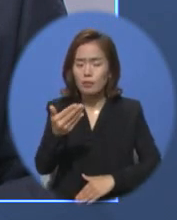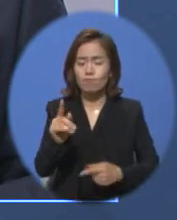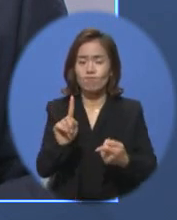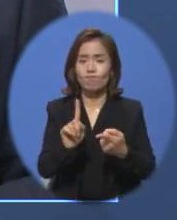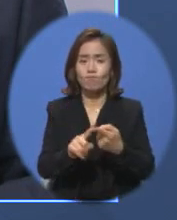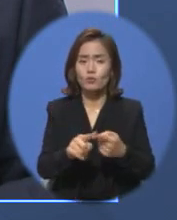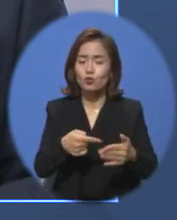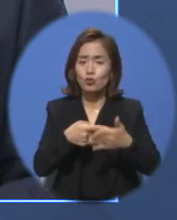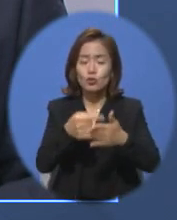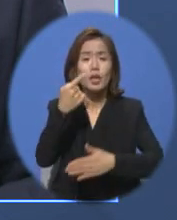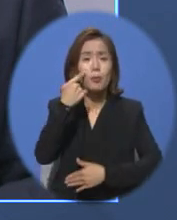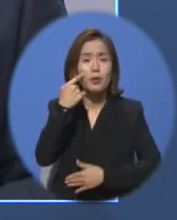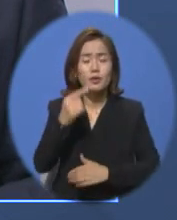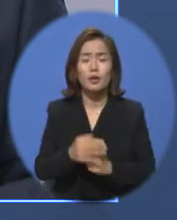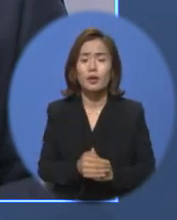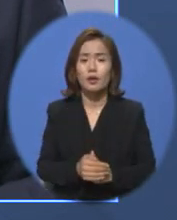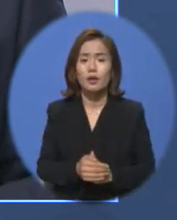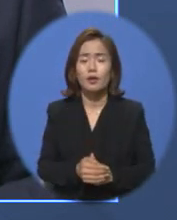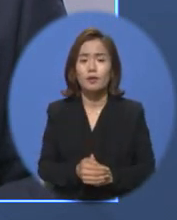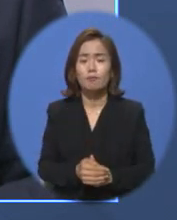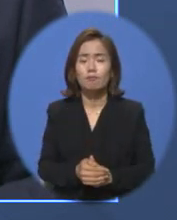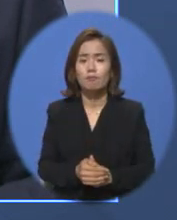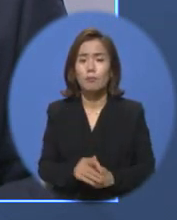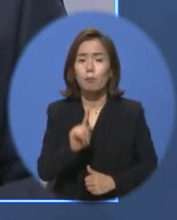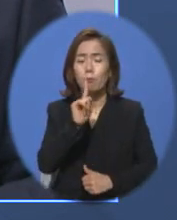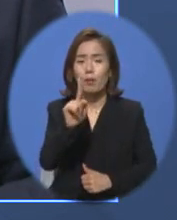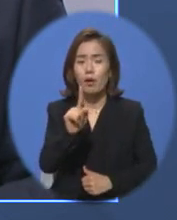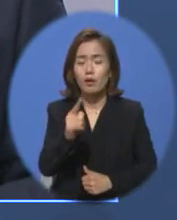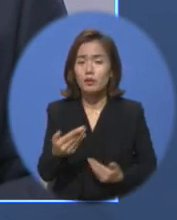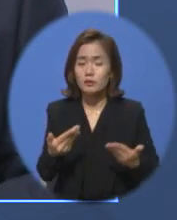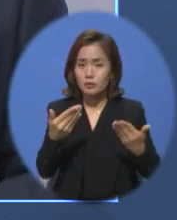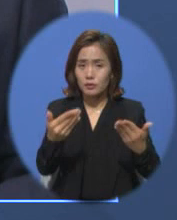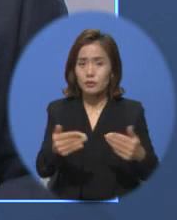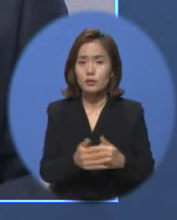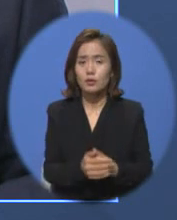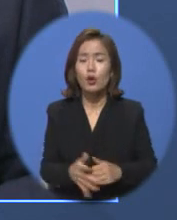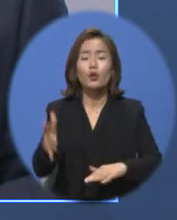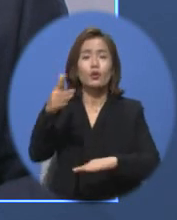이전을추진하여문제를해결하도록노력하겠다고말했습니다.그리고 결국